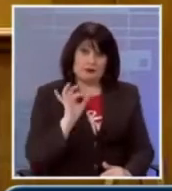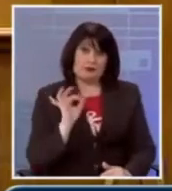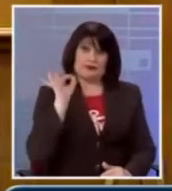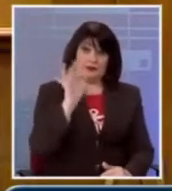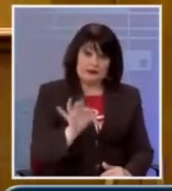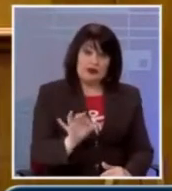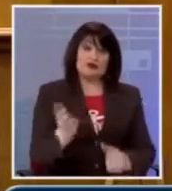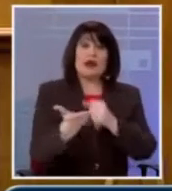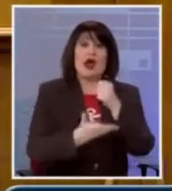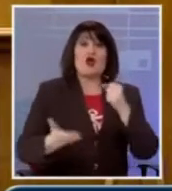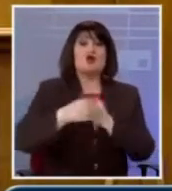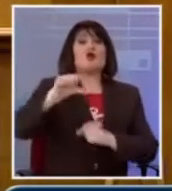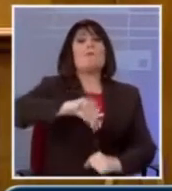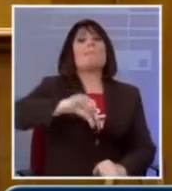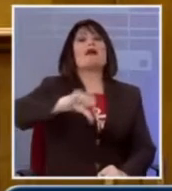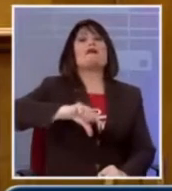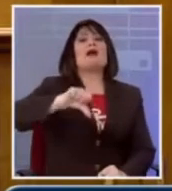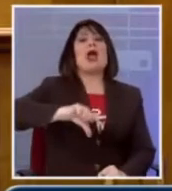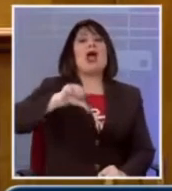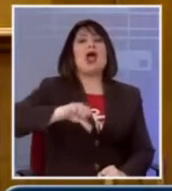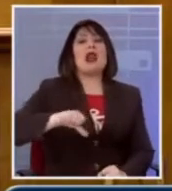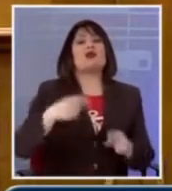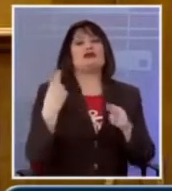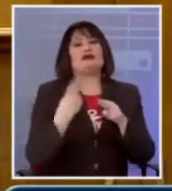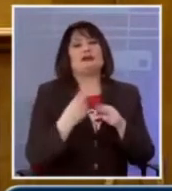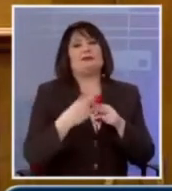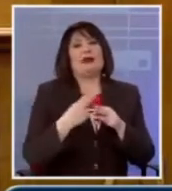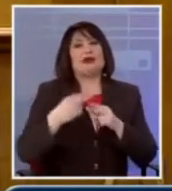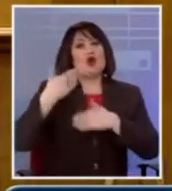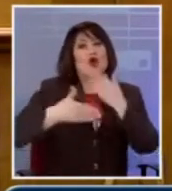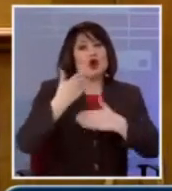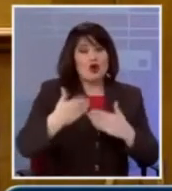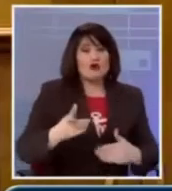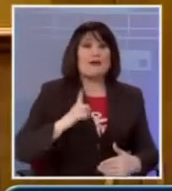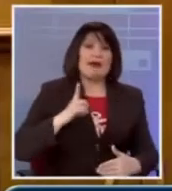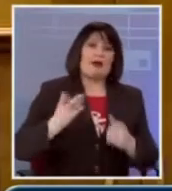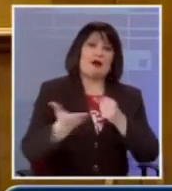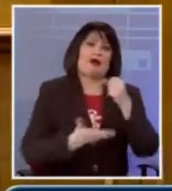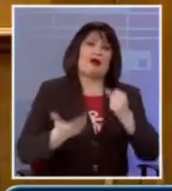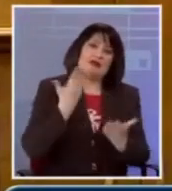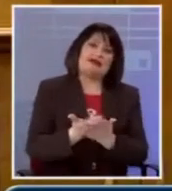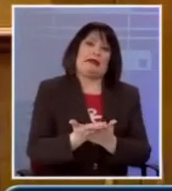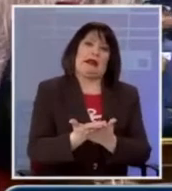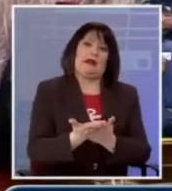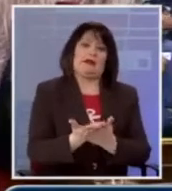στο αγροτικό πετρέλαιο που είναι το κύριο ζητούμενο εδώ και χρόνια του αγροτικού χώρου.